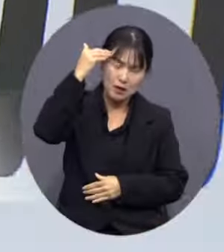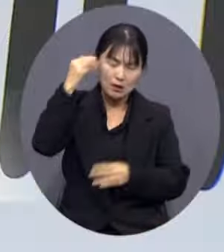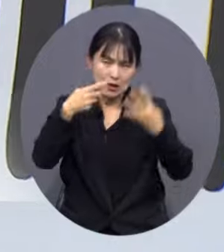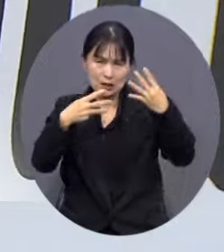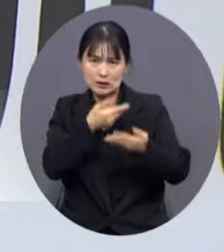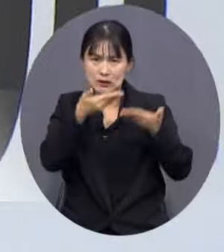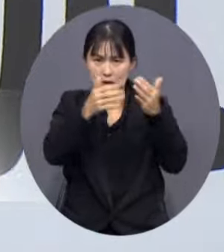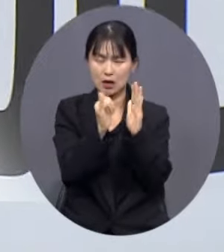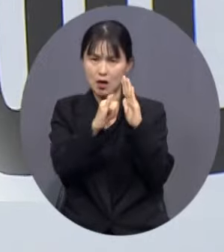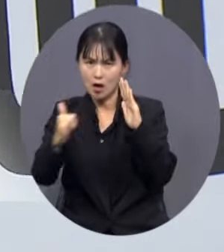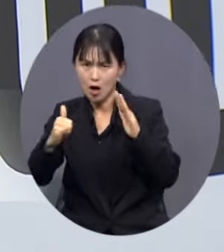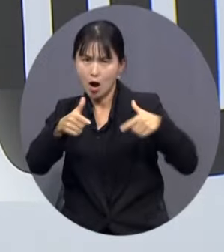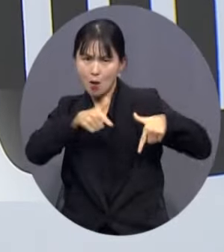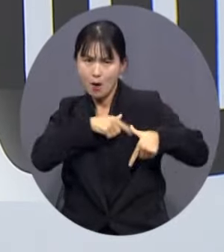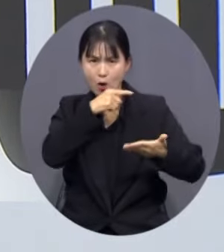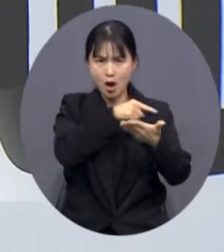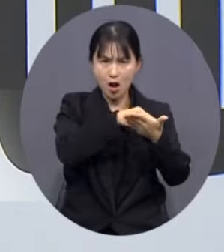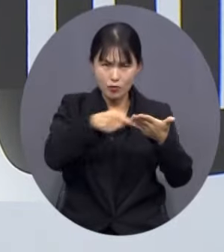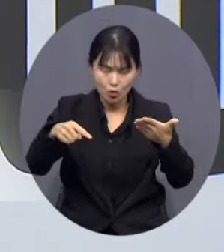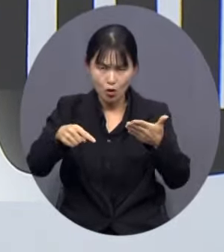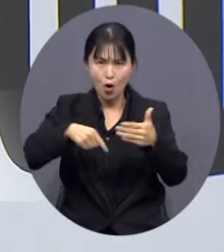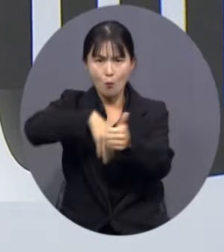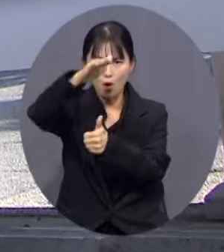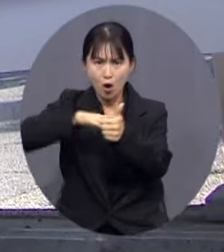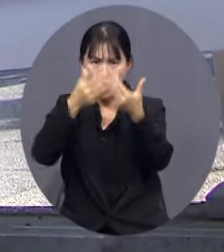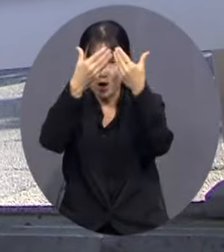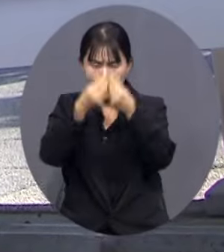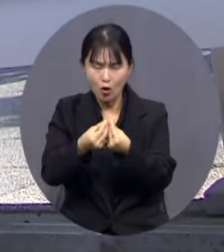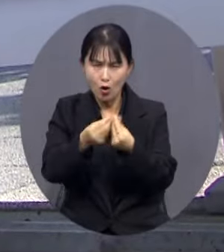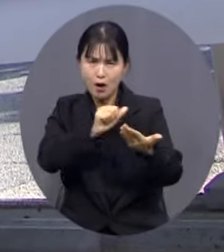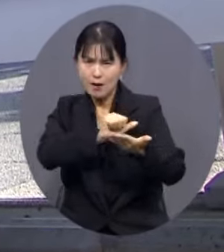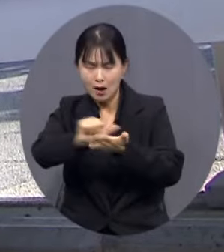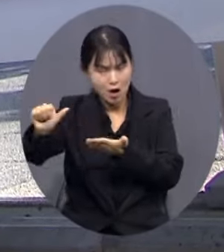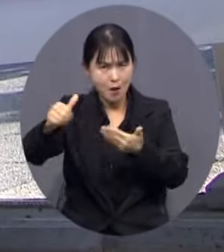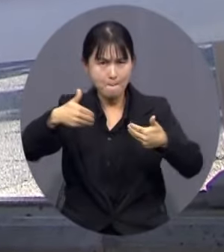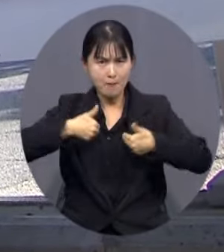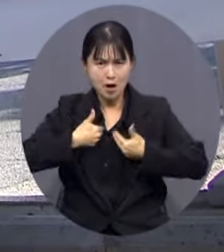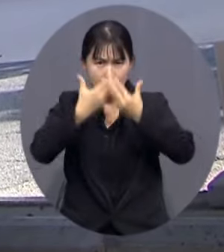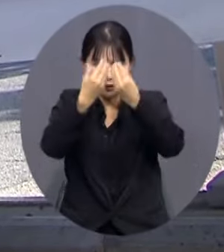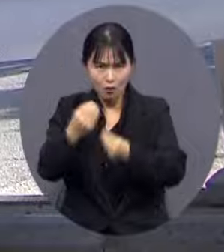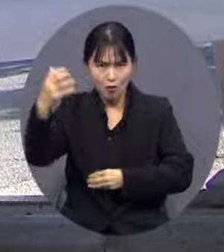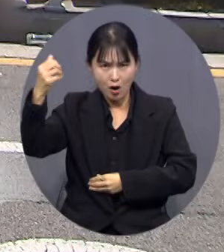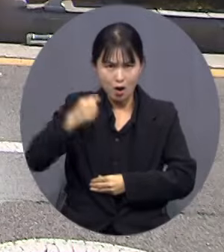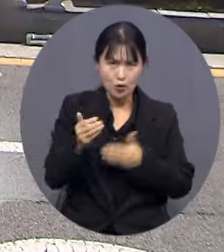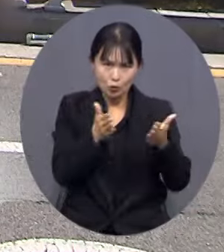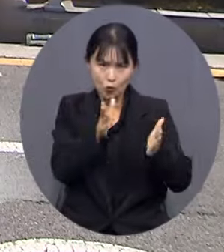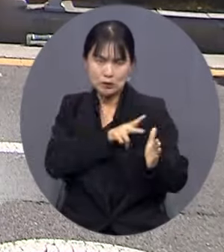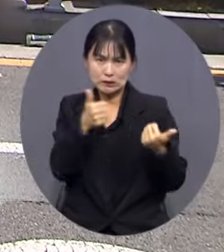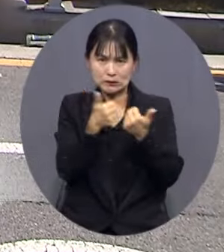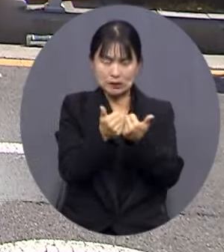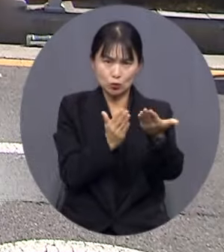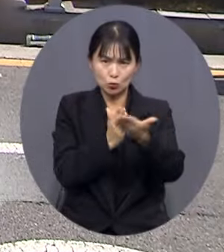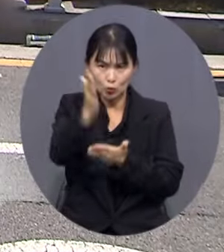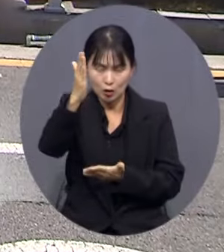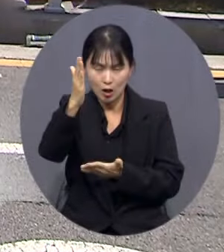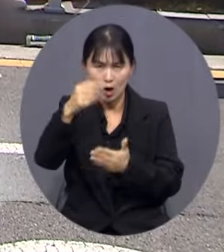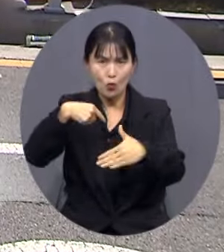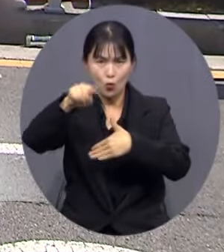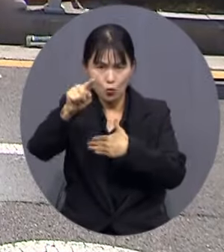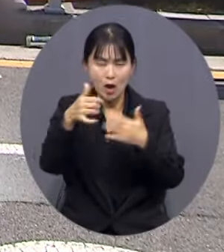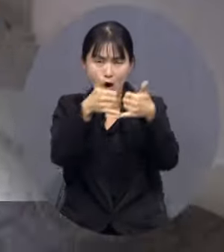희생자와 유족의 명예를 훼손하거나 모욕하는 내용이 없어야 한다는 내용으로 최근 도의회를 통과한 5개